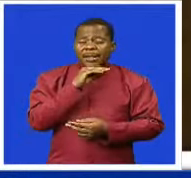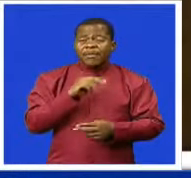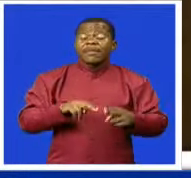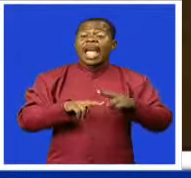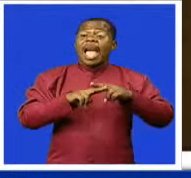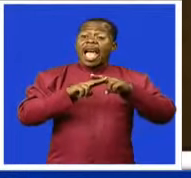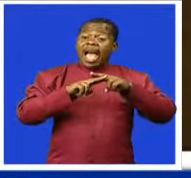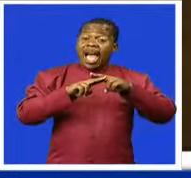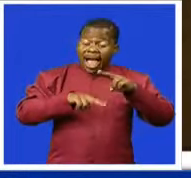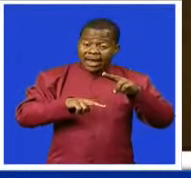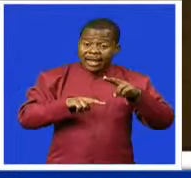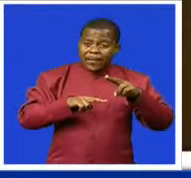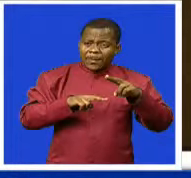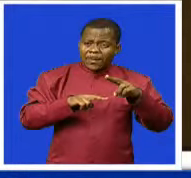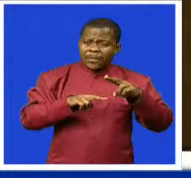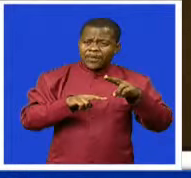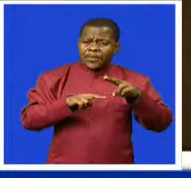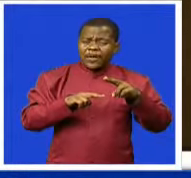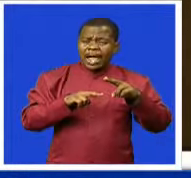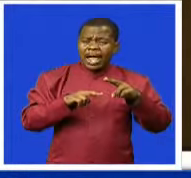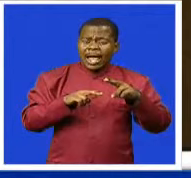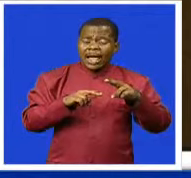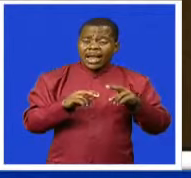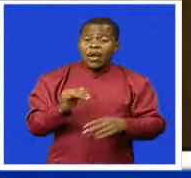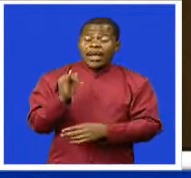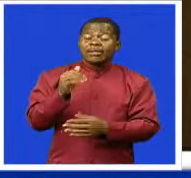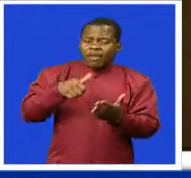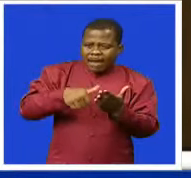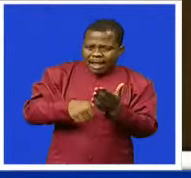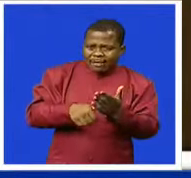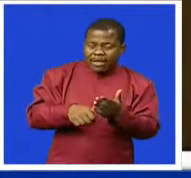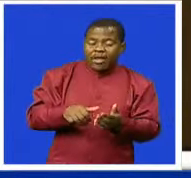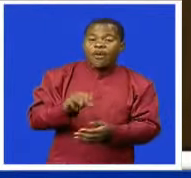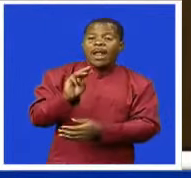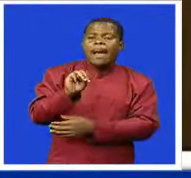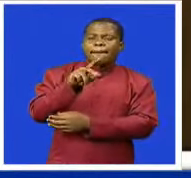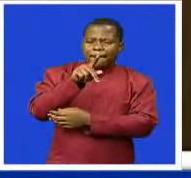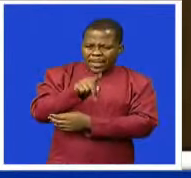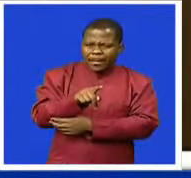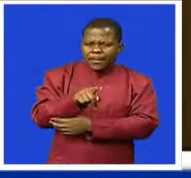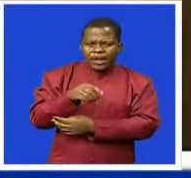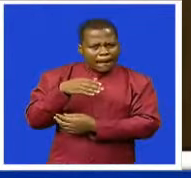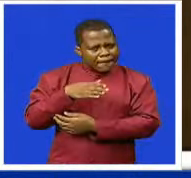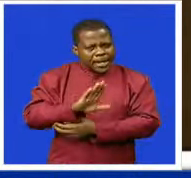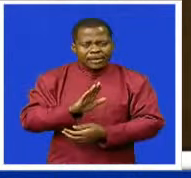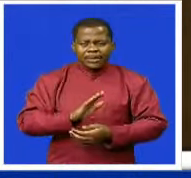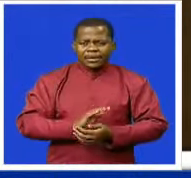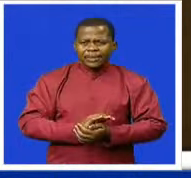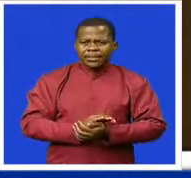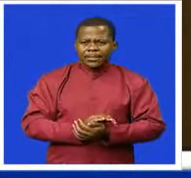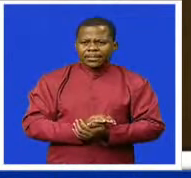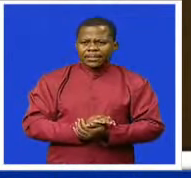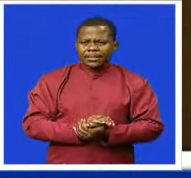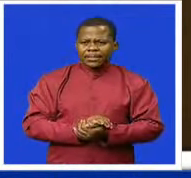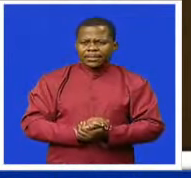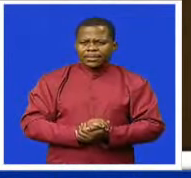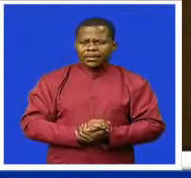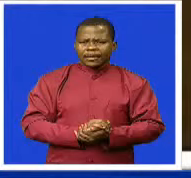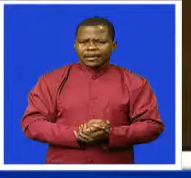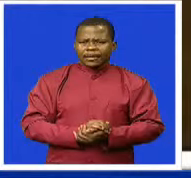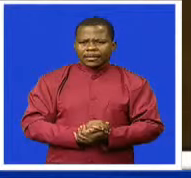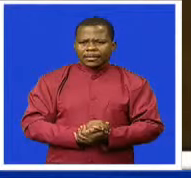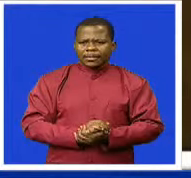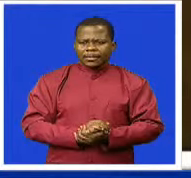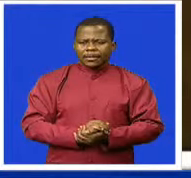kwalomshwalensi walamalunga noma ke lomunye umshwalensi lobhaliswe njengalowo webantu labaningi group life